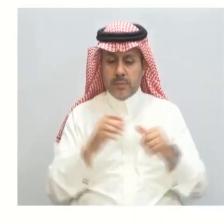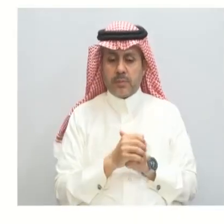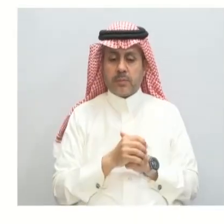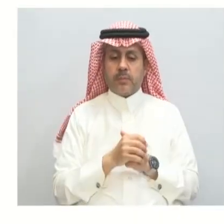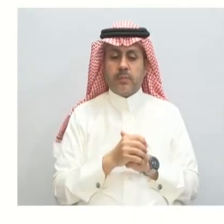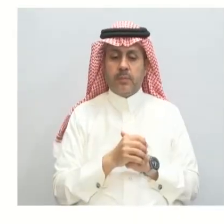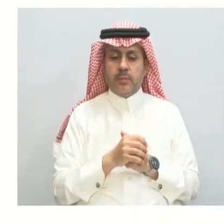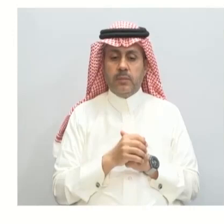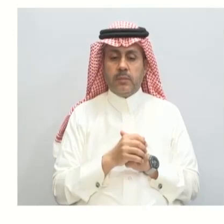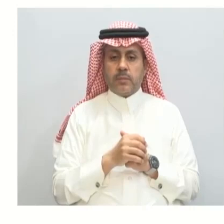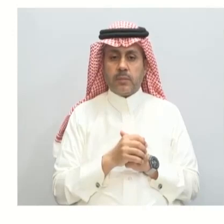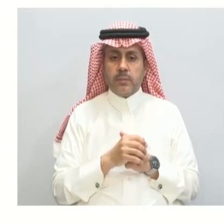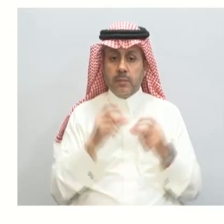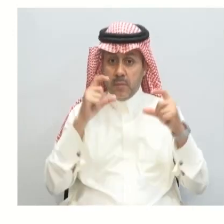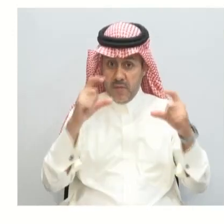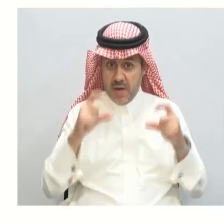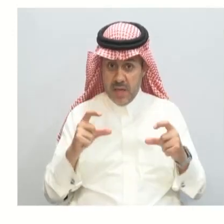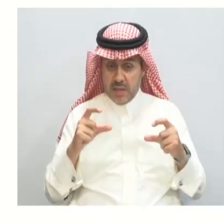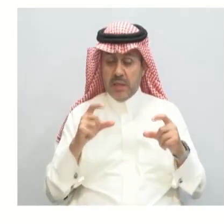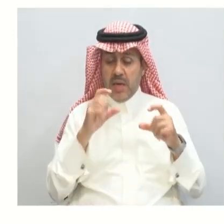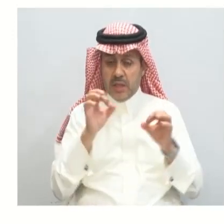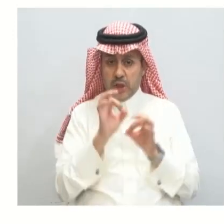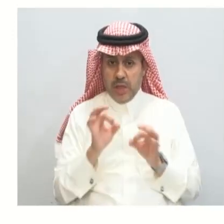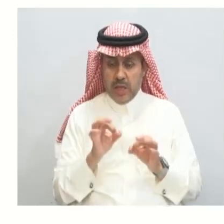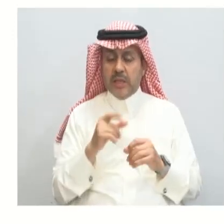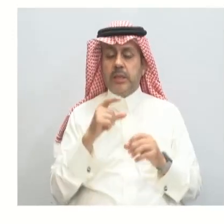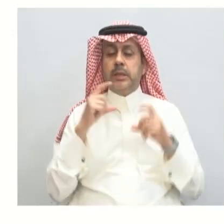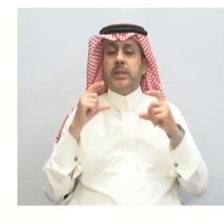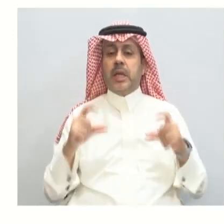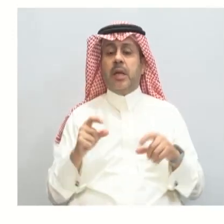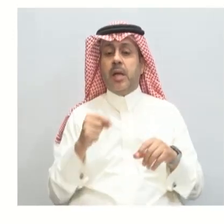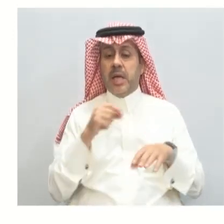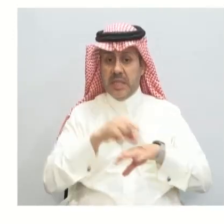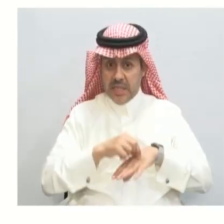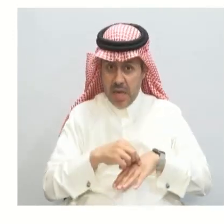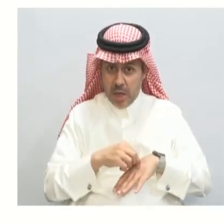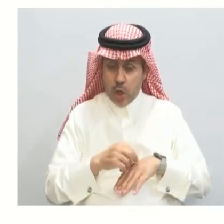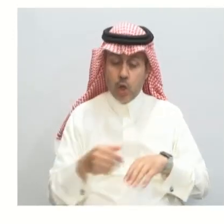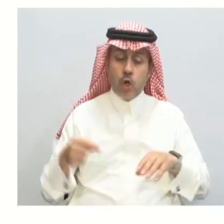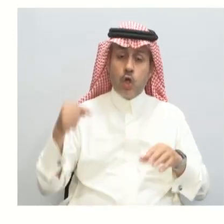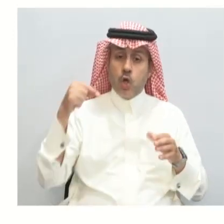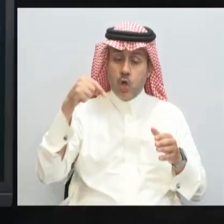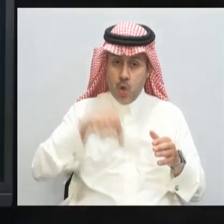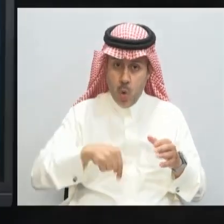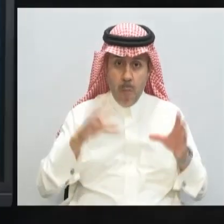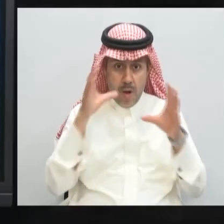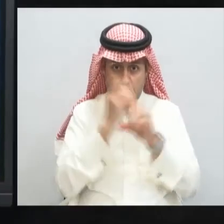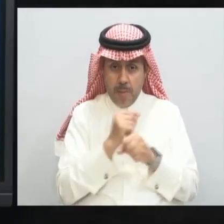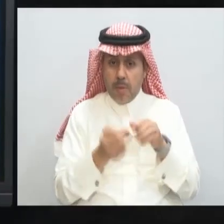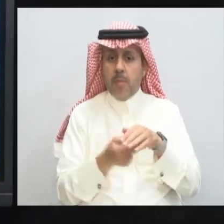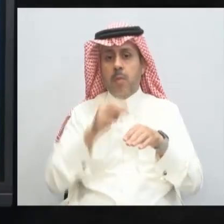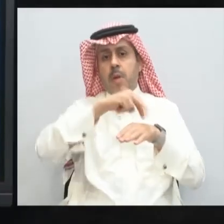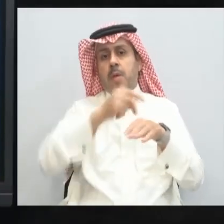يعلم اذا بعثر ما في القبور فهذه داله على ان الانسان سيبعث ويخرجون من هذه